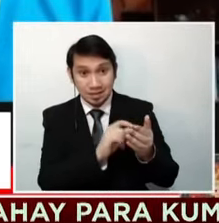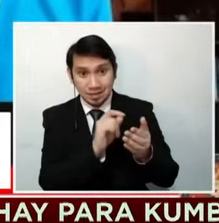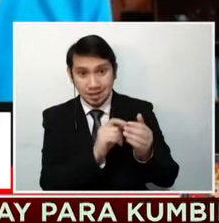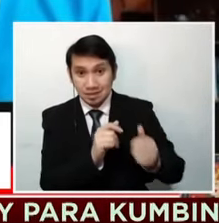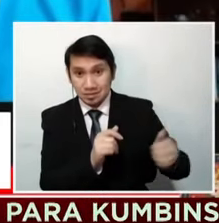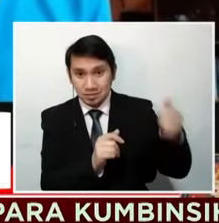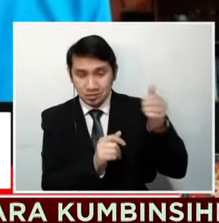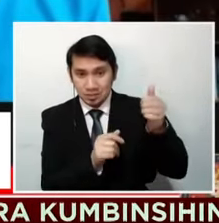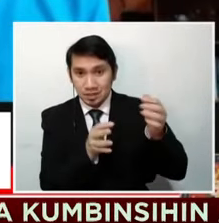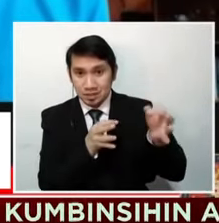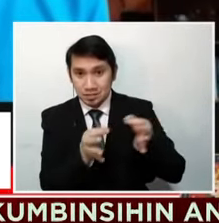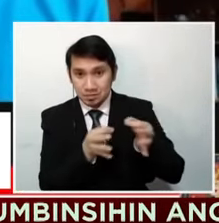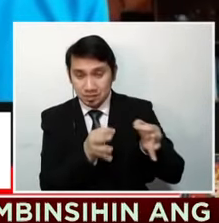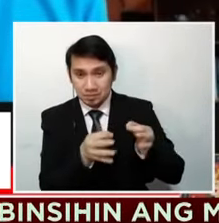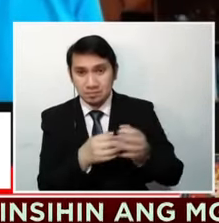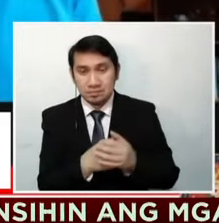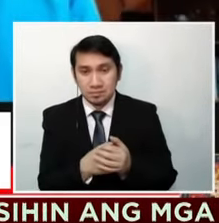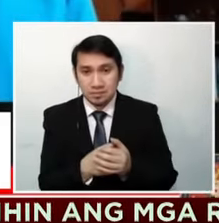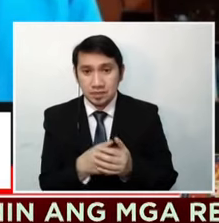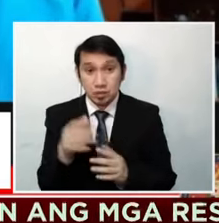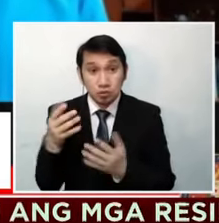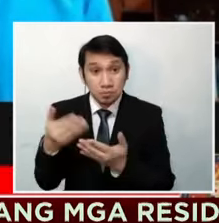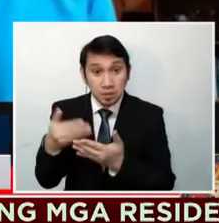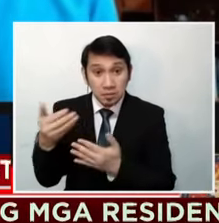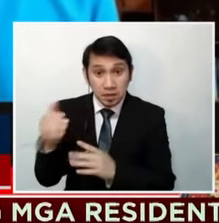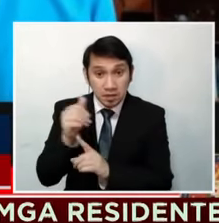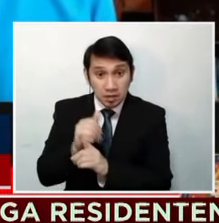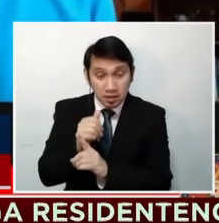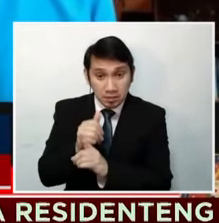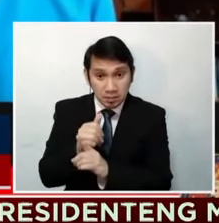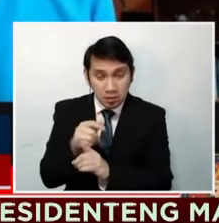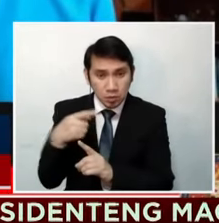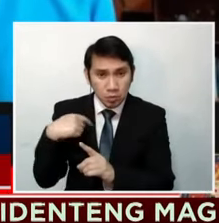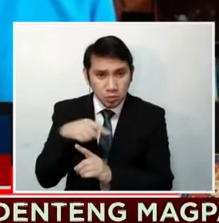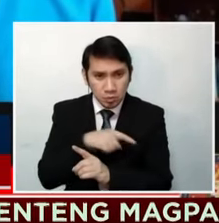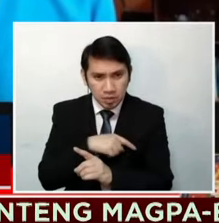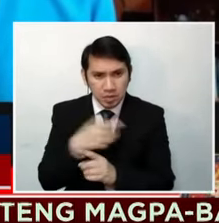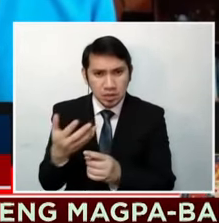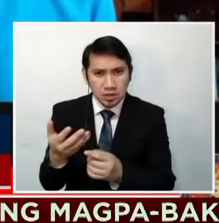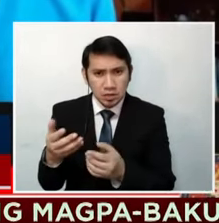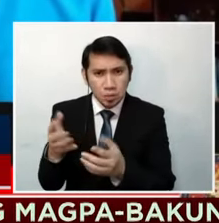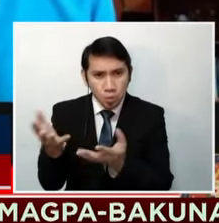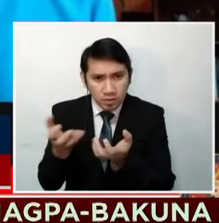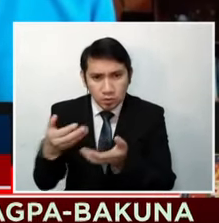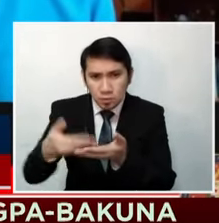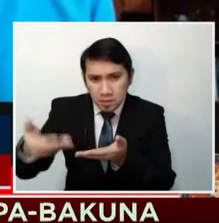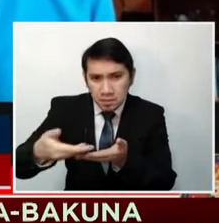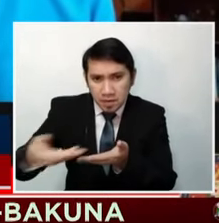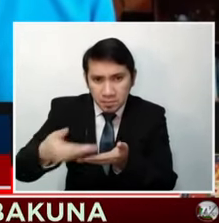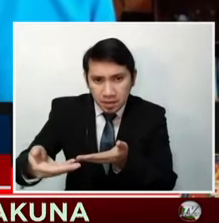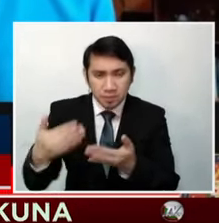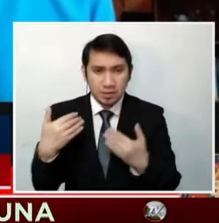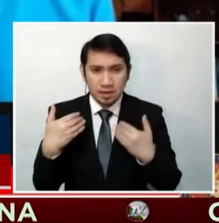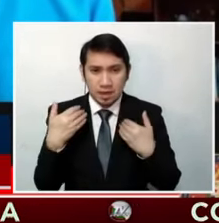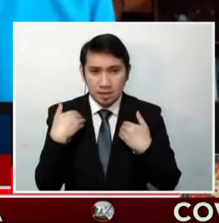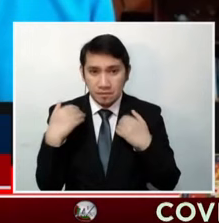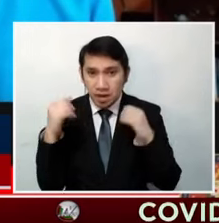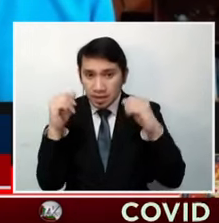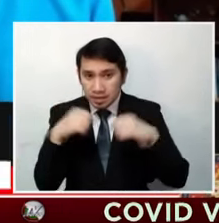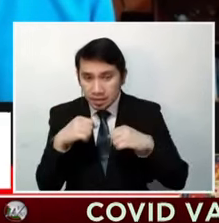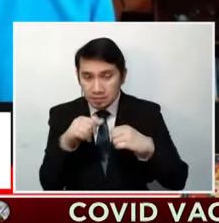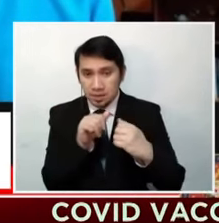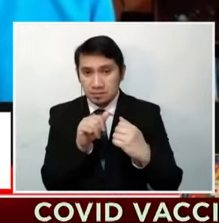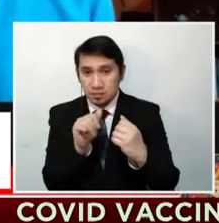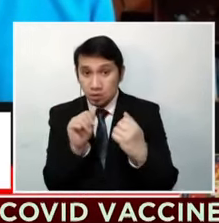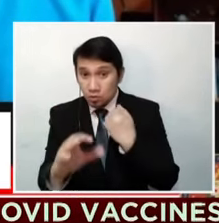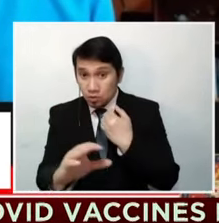yung binili natin early on April, nagkahabol tayo noon. We had an agreement or contract with EMS.